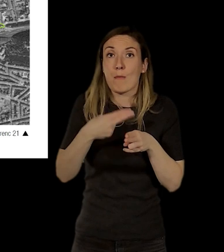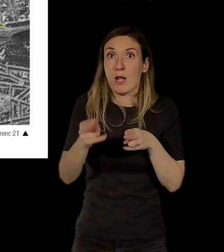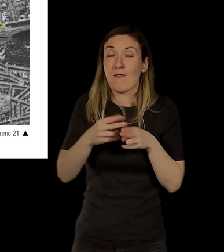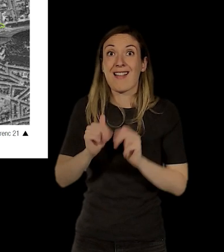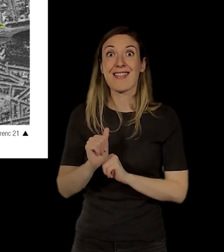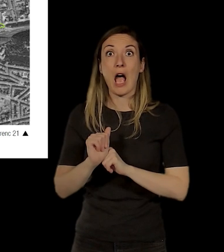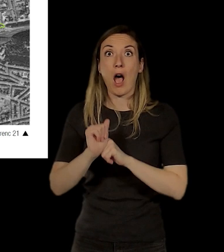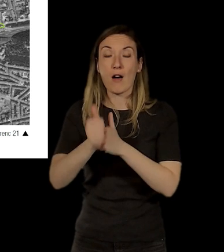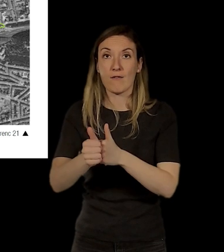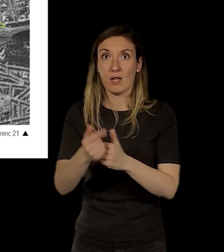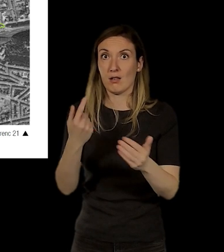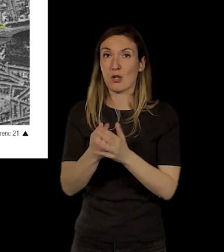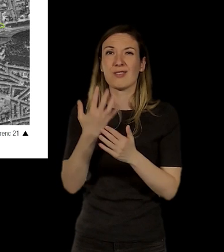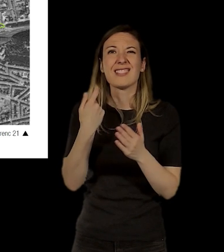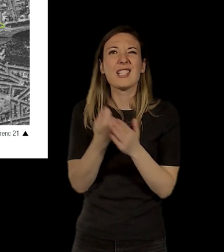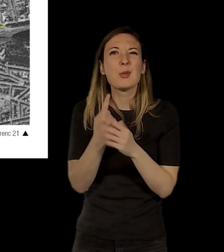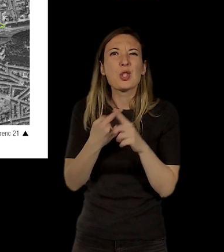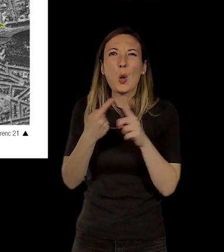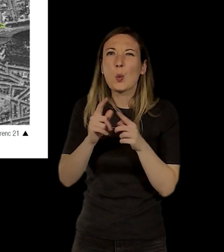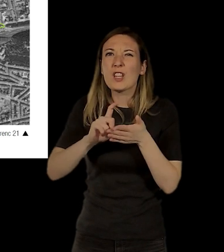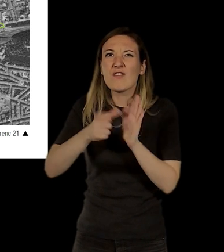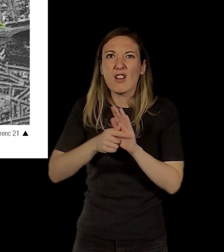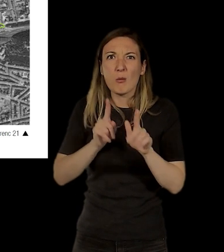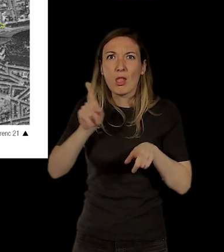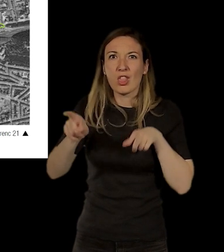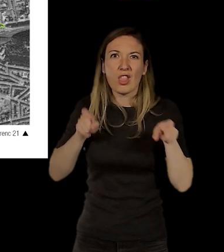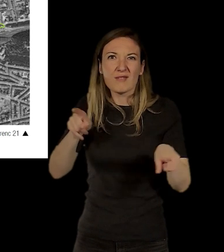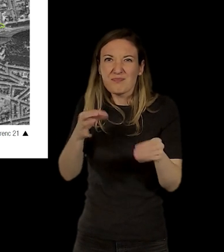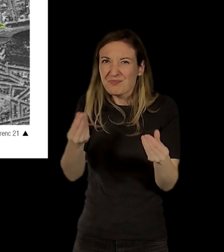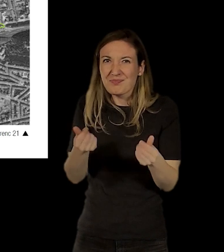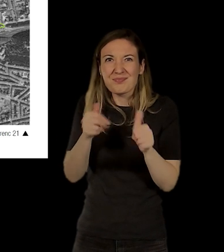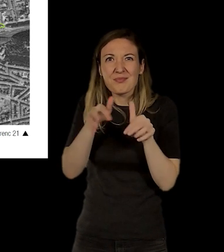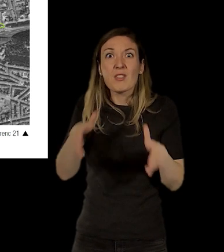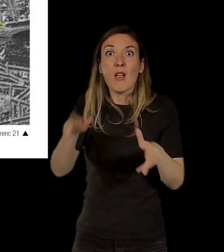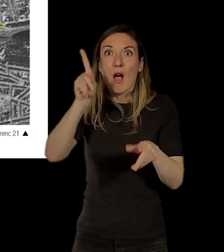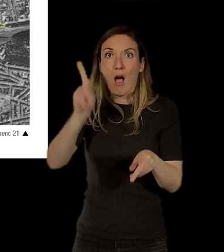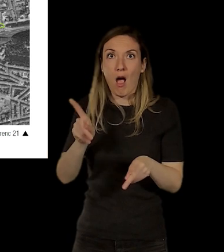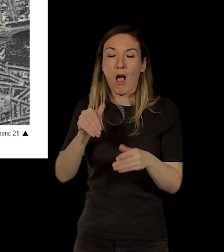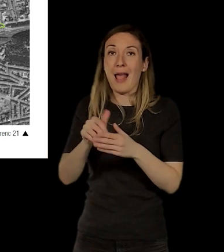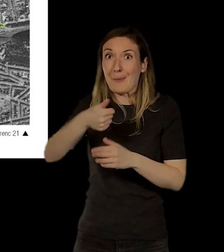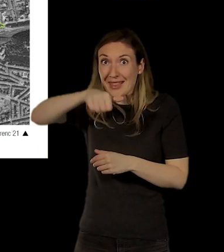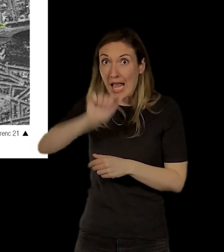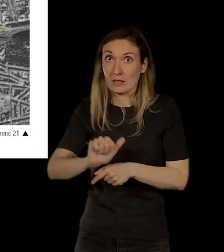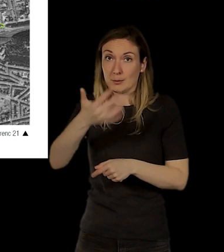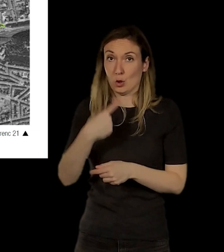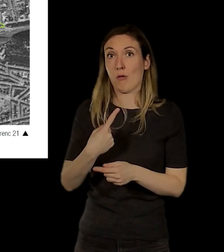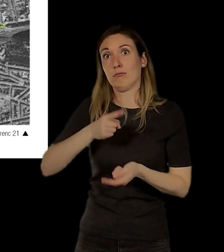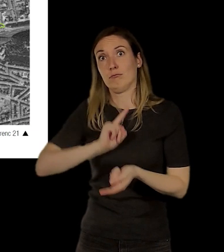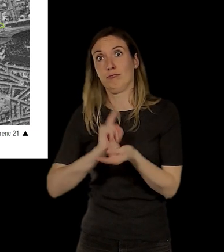byla to taková améba, ale zároveň jsme věnovali asi měsíc jednání, aby jsme přesvědčili